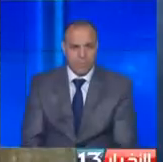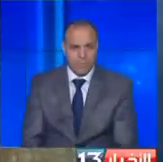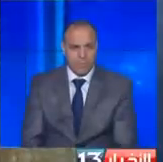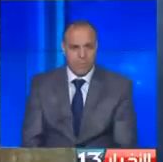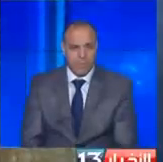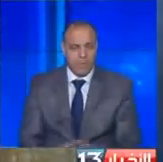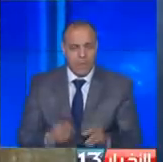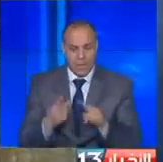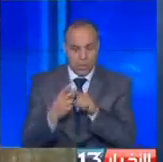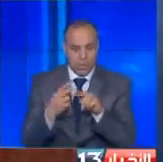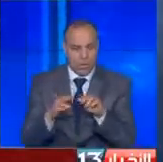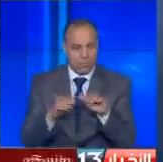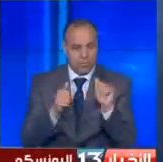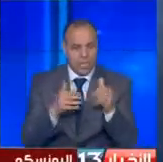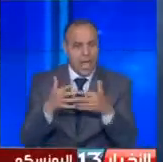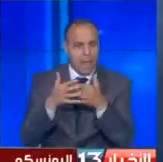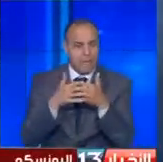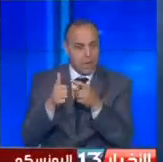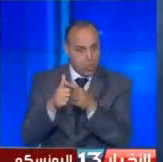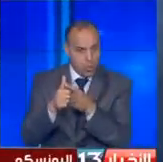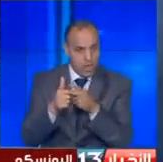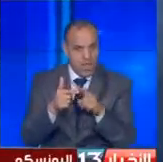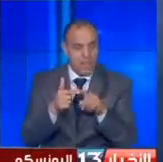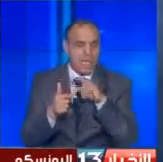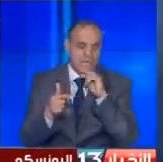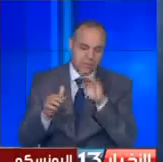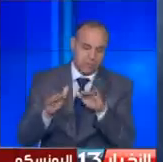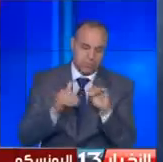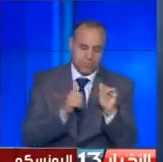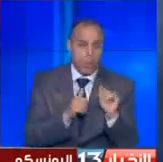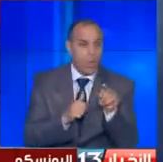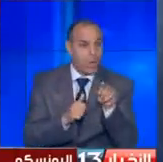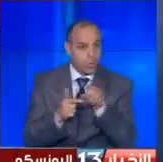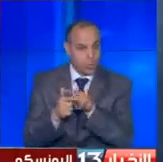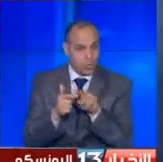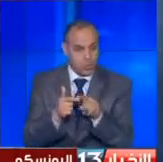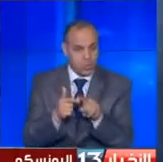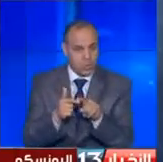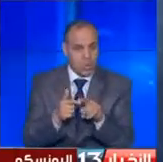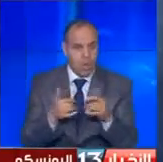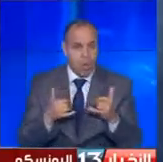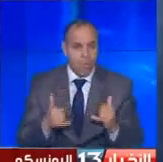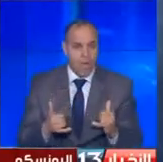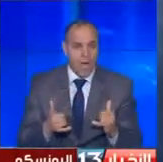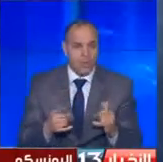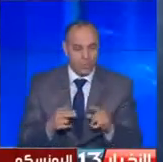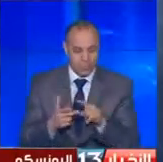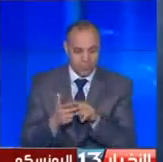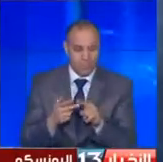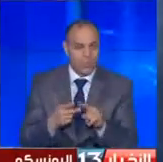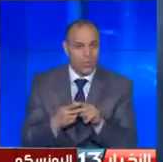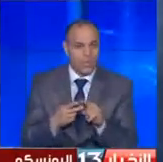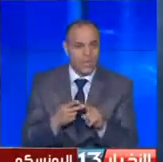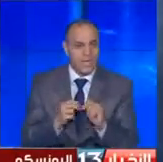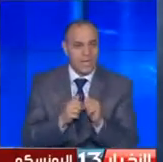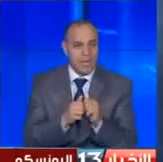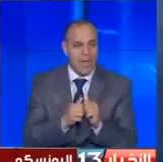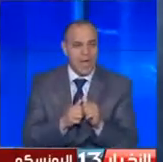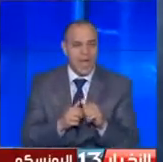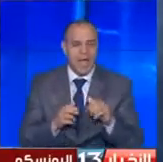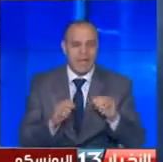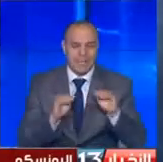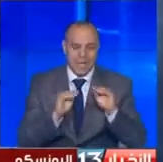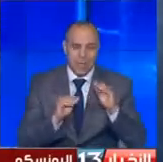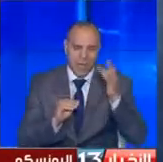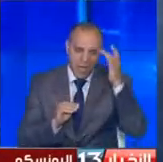انسحاب ثنائي، أمريكي أولا ثم إسرائيلي متبع، ومقعدان سيشغلان في منظمة التربية والثقافة